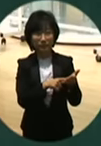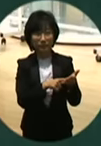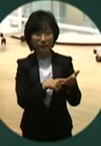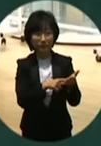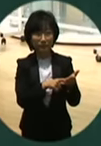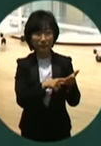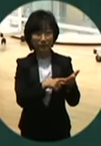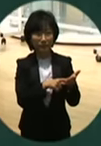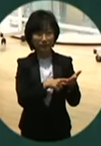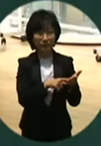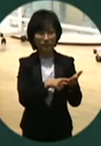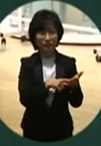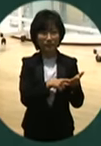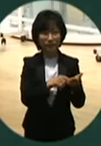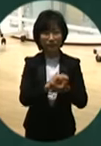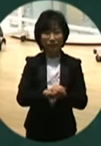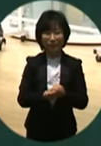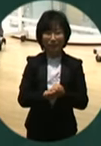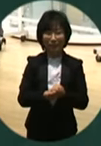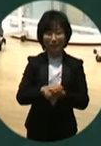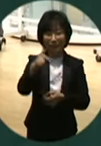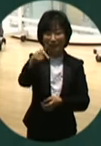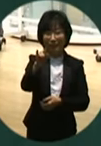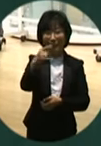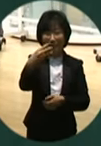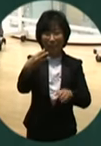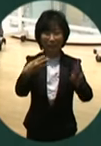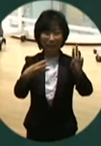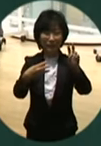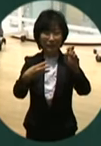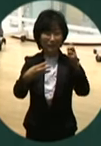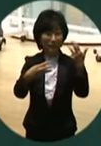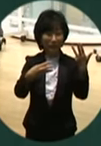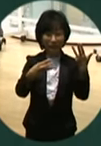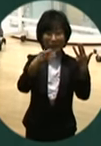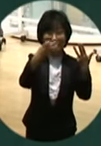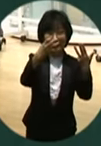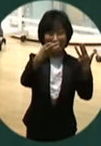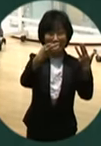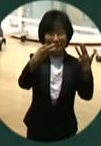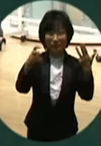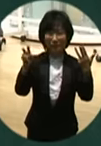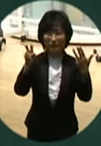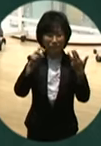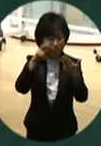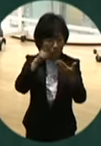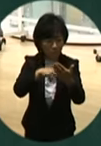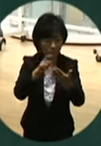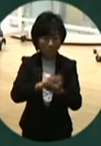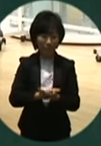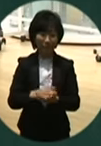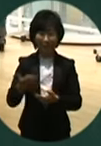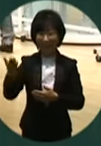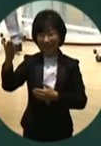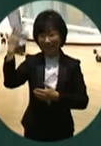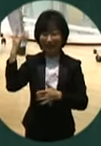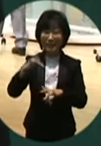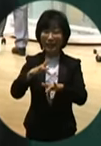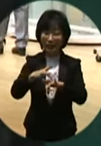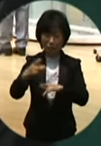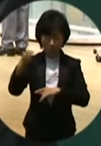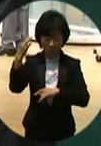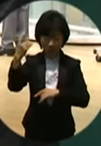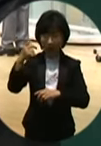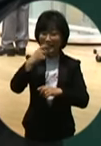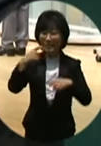12:1-9 it says ancient serpent. 에스겔 28장 13절 14절에 음악을 담당하는 사탄. Ezekiel